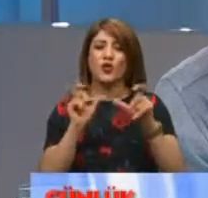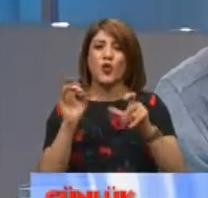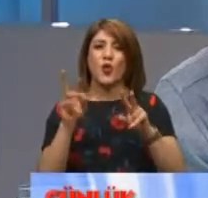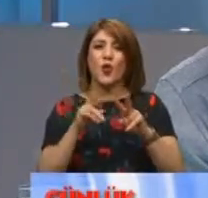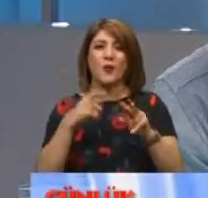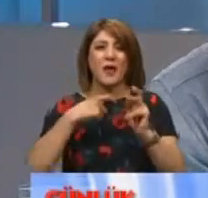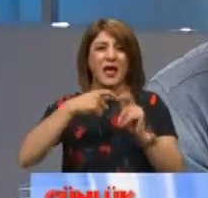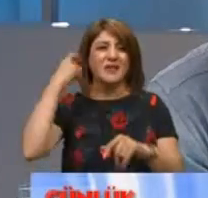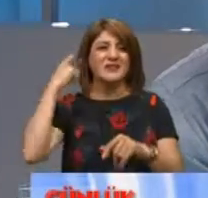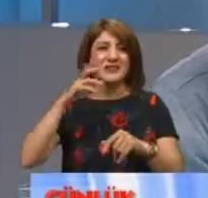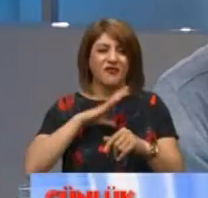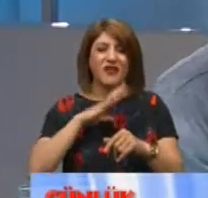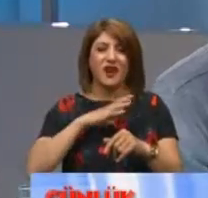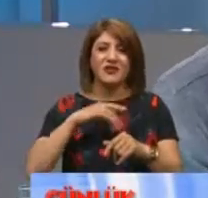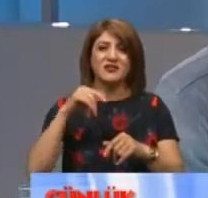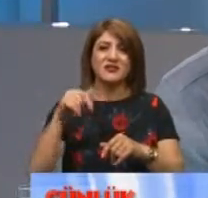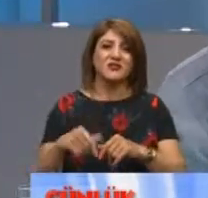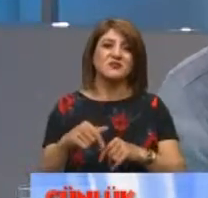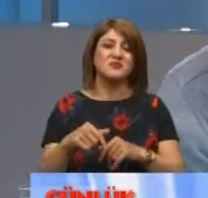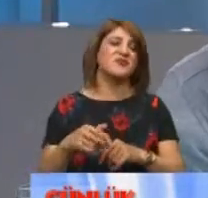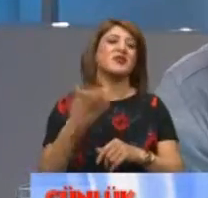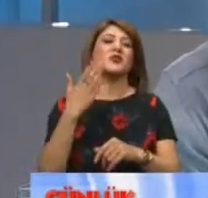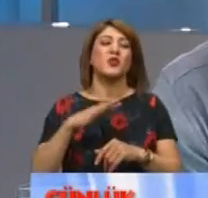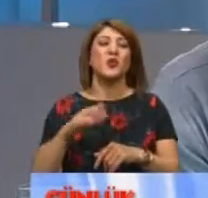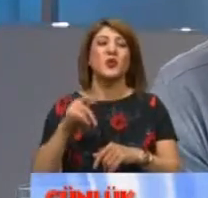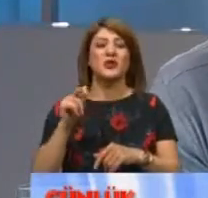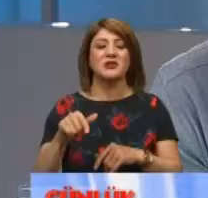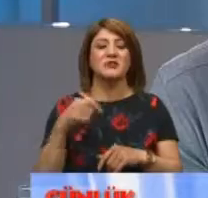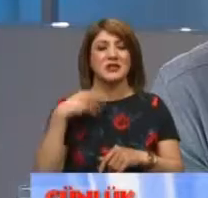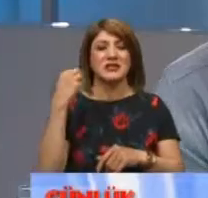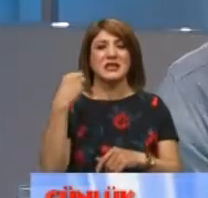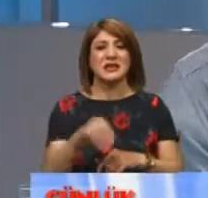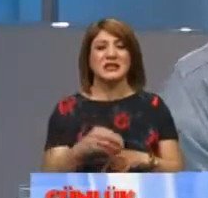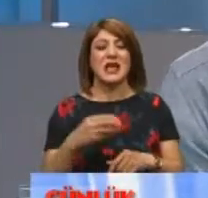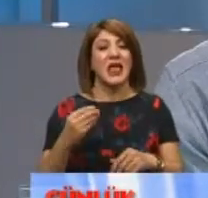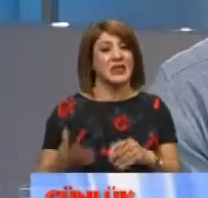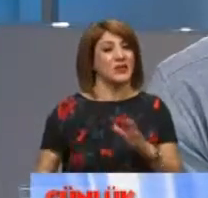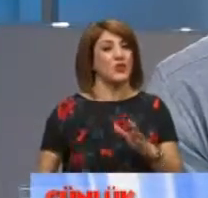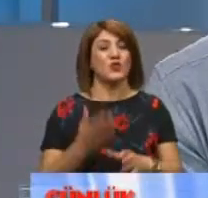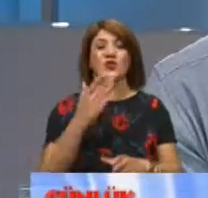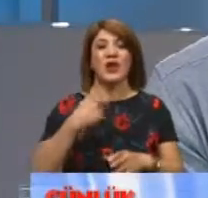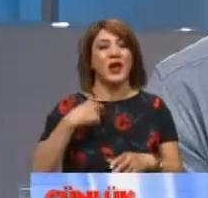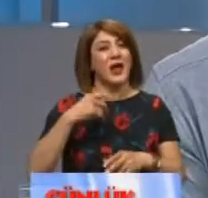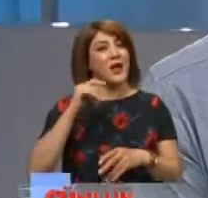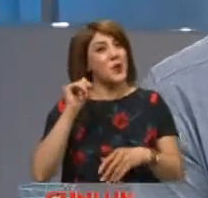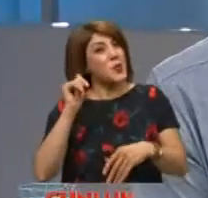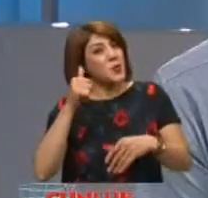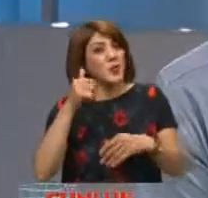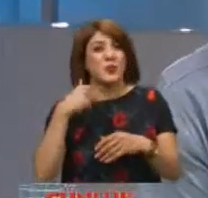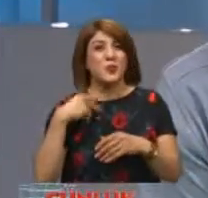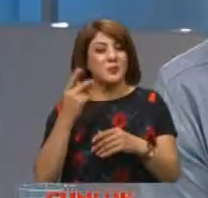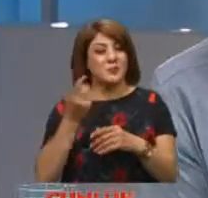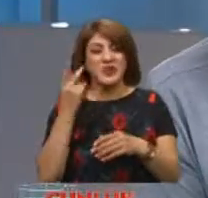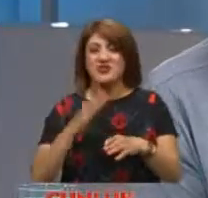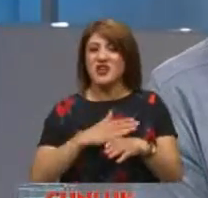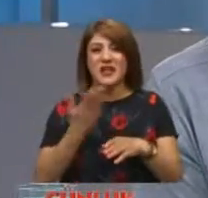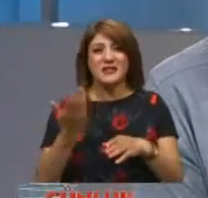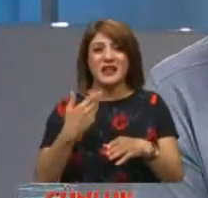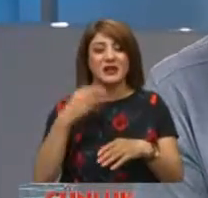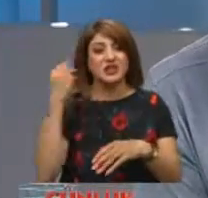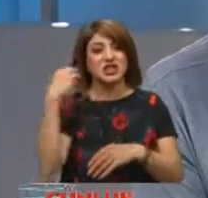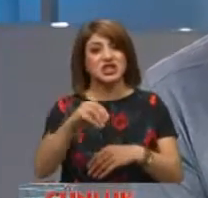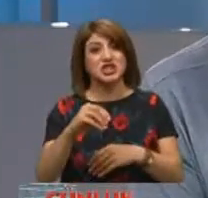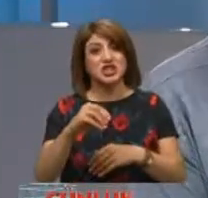aynı öyle gidiyoruz. Gerçekten. Şimdi satılabilecek en orijinal şey nedir diye arada konuşuyoruz ya. Ya hırsızlıkla